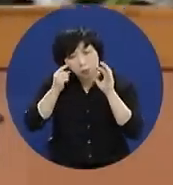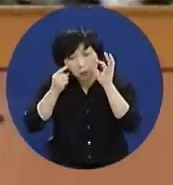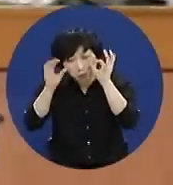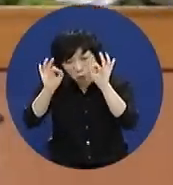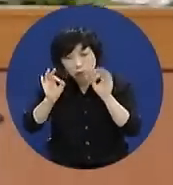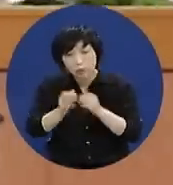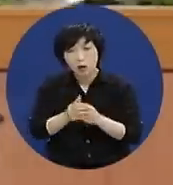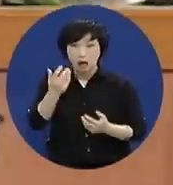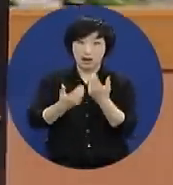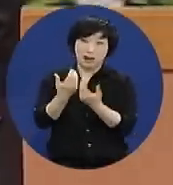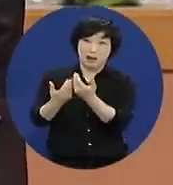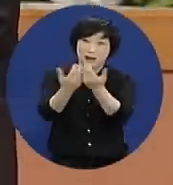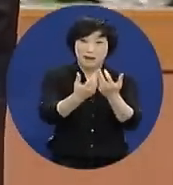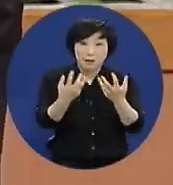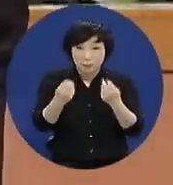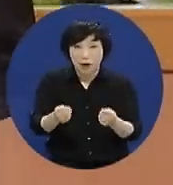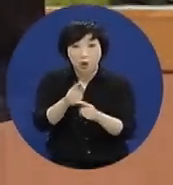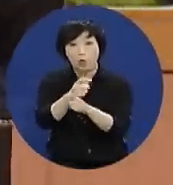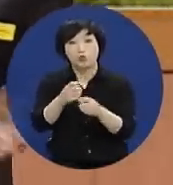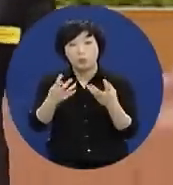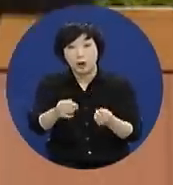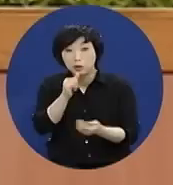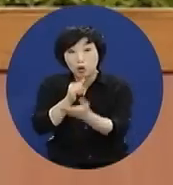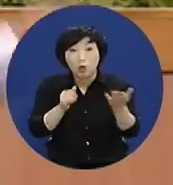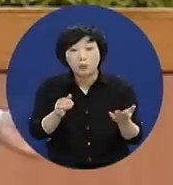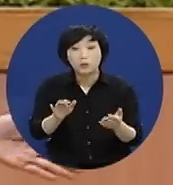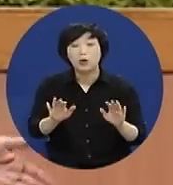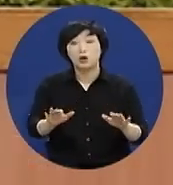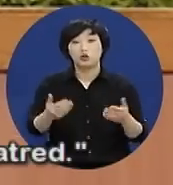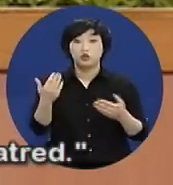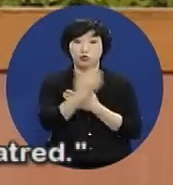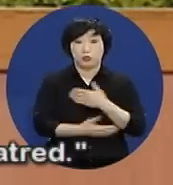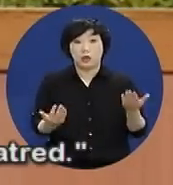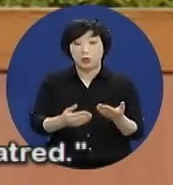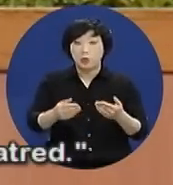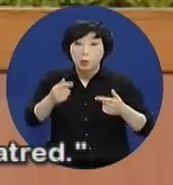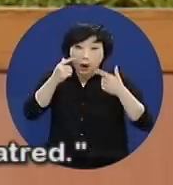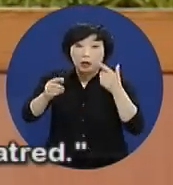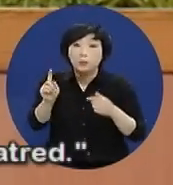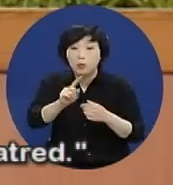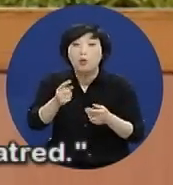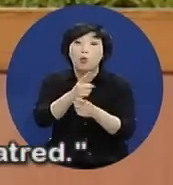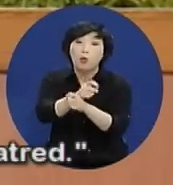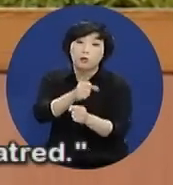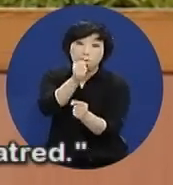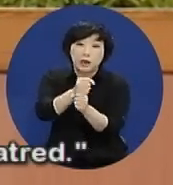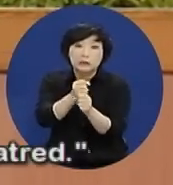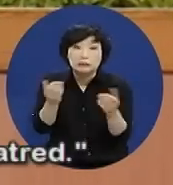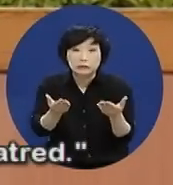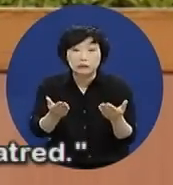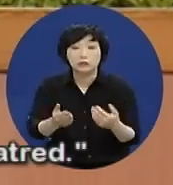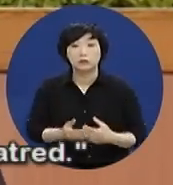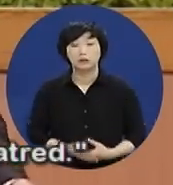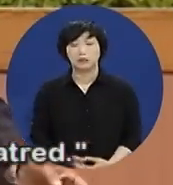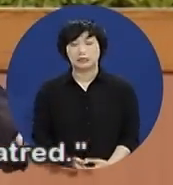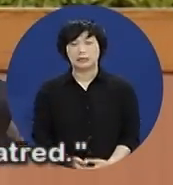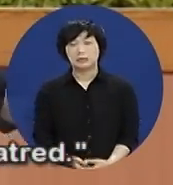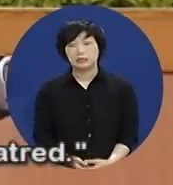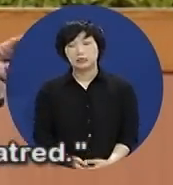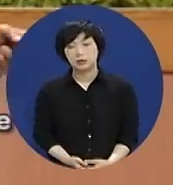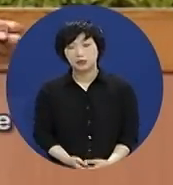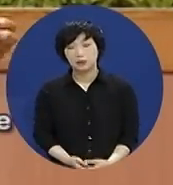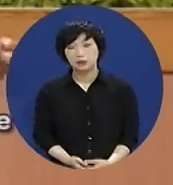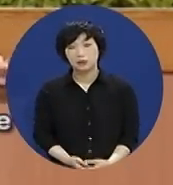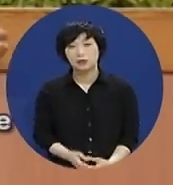から自分の子供のようにいに愛すればいいんですけどどうして家庭に敵が多いでしょうかねそれで聖書は肉の